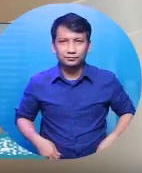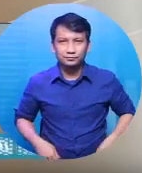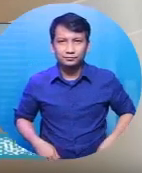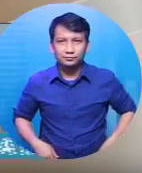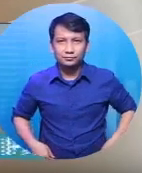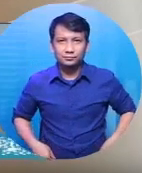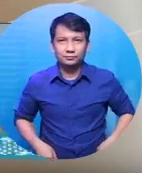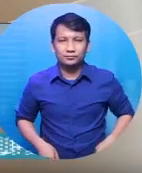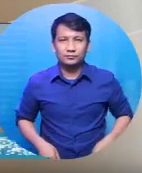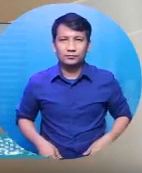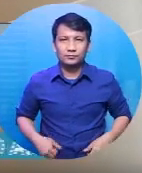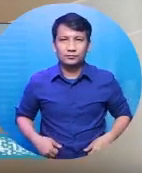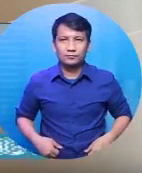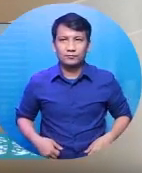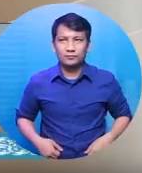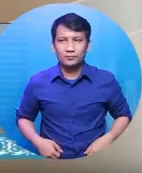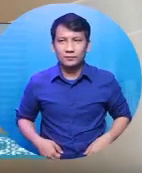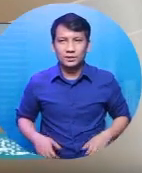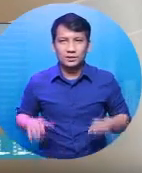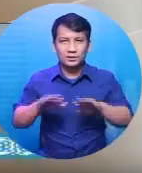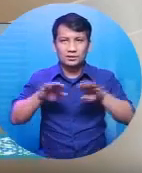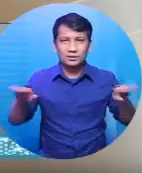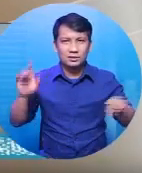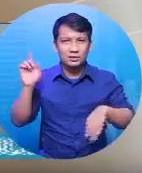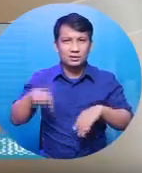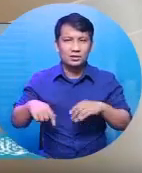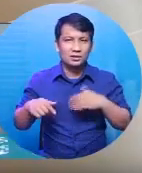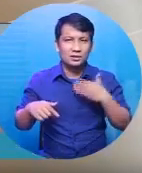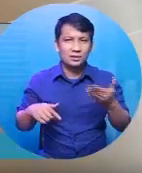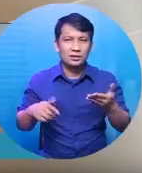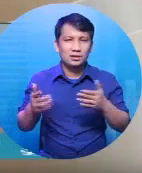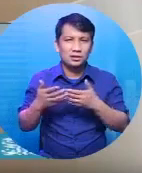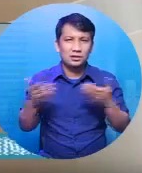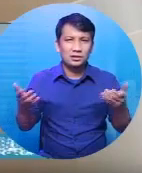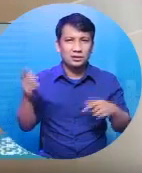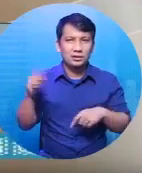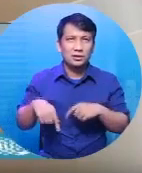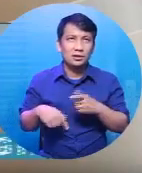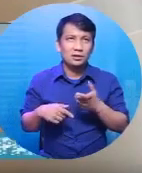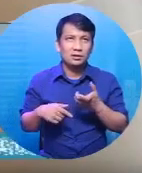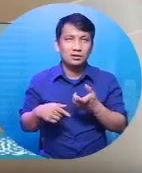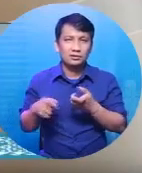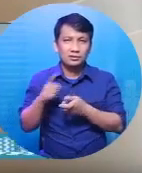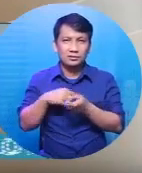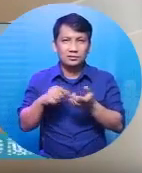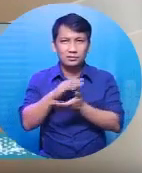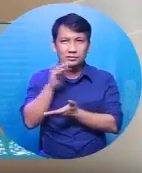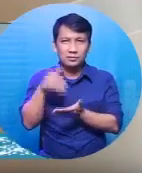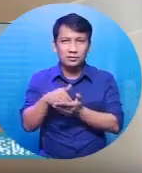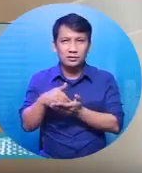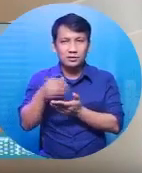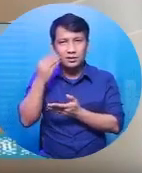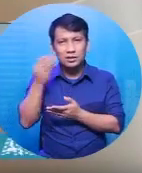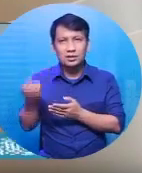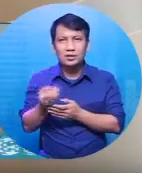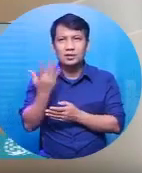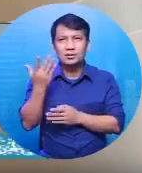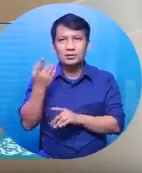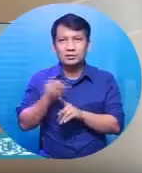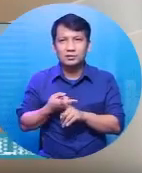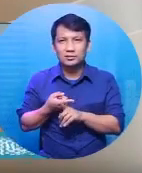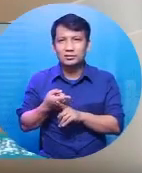ganito, sir. Nay, tapos na tayo dyan, Nay. Tapos na tayo dyan, Nay. Doon na lang po, Nay. Malay mo, baka makatulong ako. Magkano ba